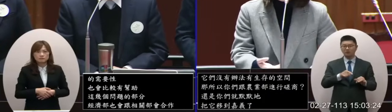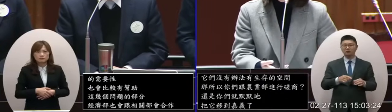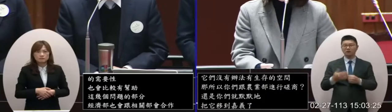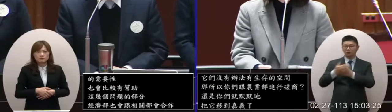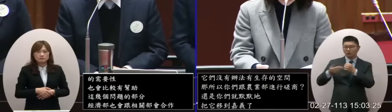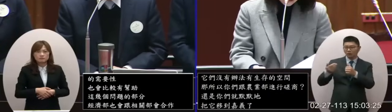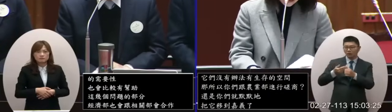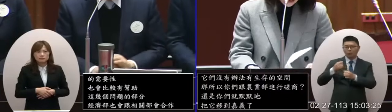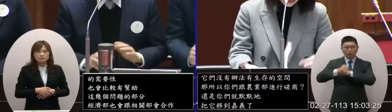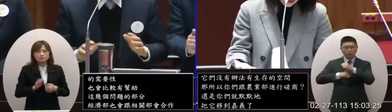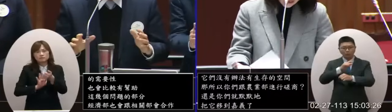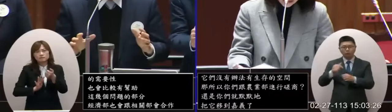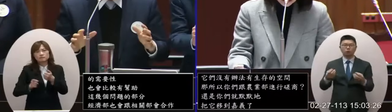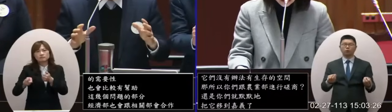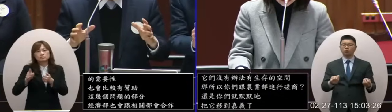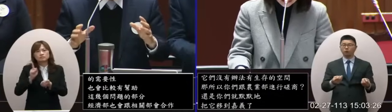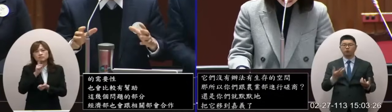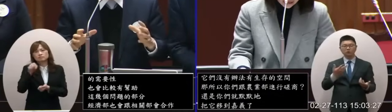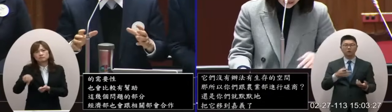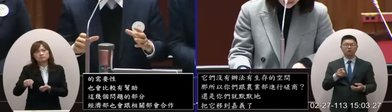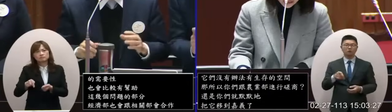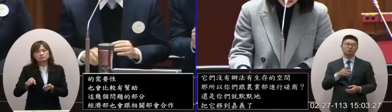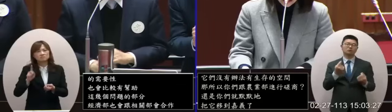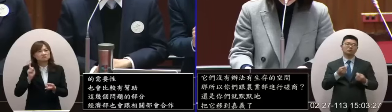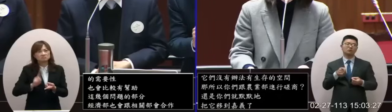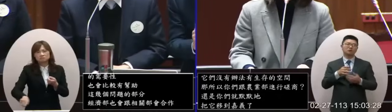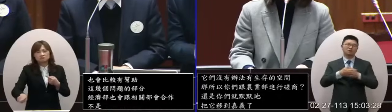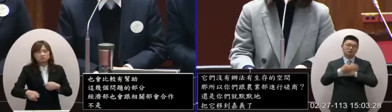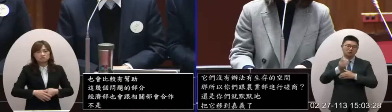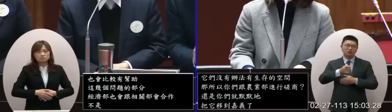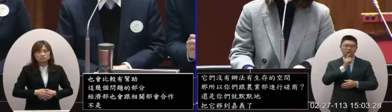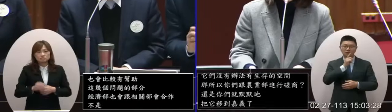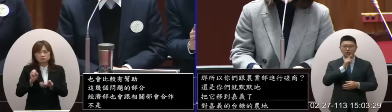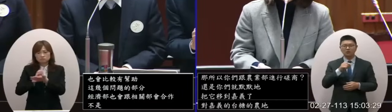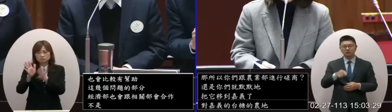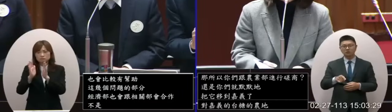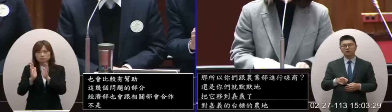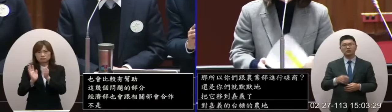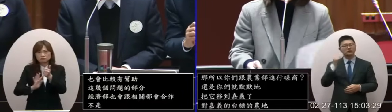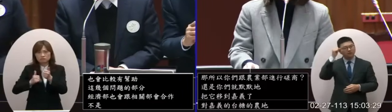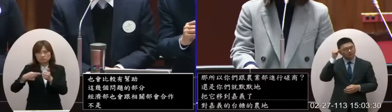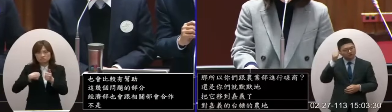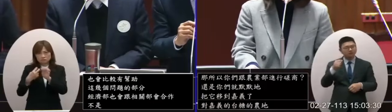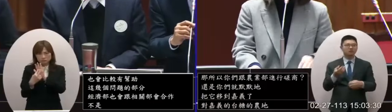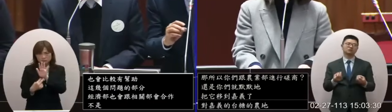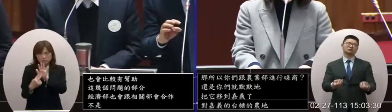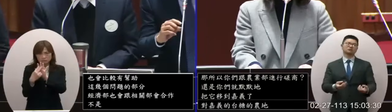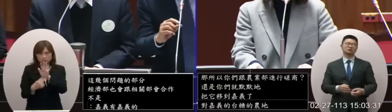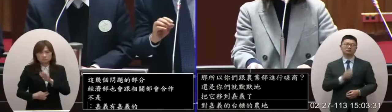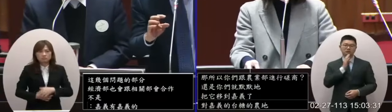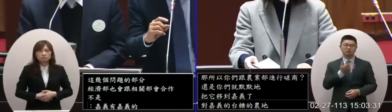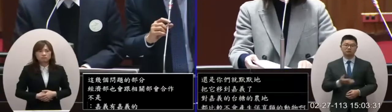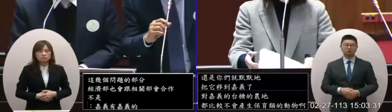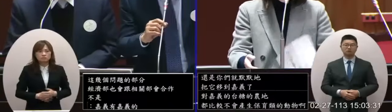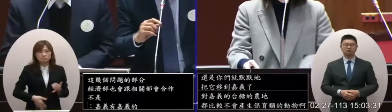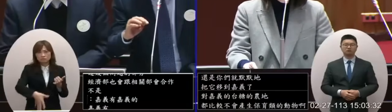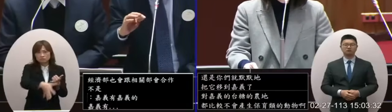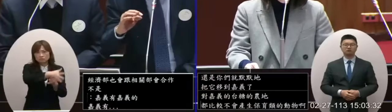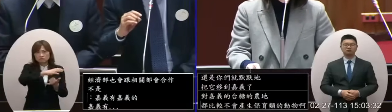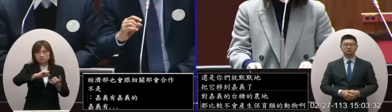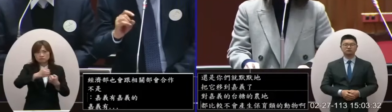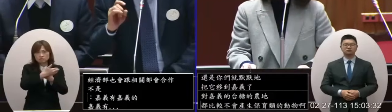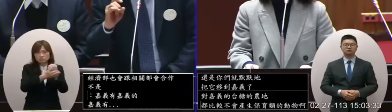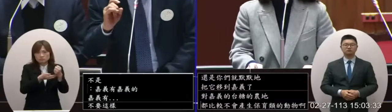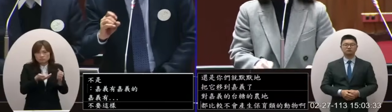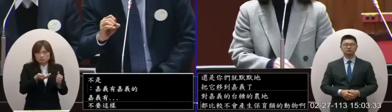动物啊。 委员， 你 这样说的话不是事实。 那个，我跟委员说明 哦，不会有抗争啊。 没有，跟委员说明哦，全台湾的保